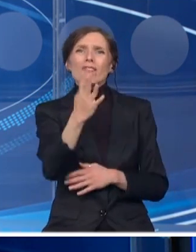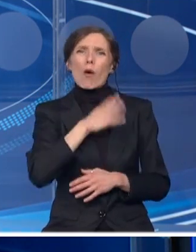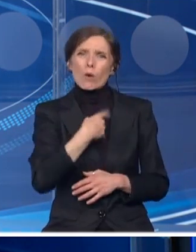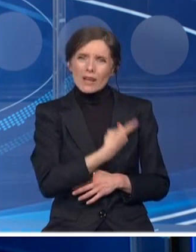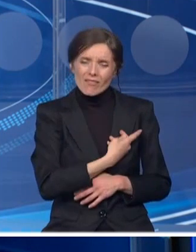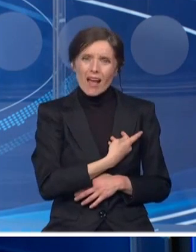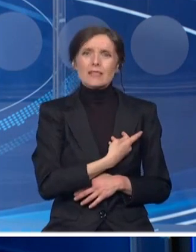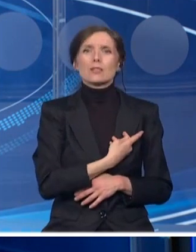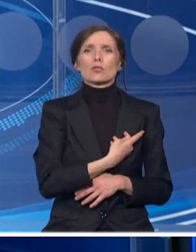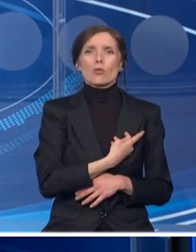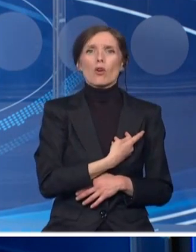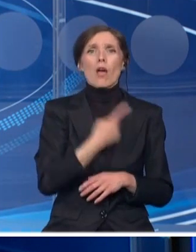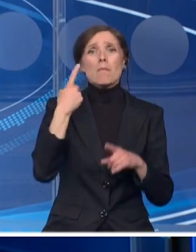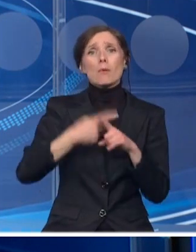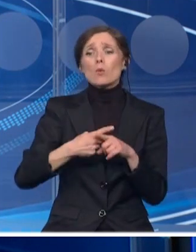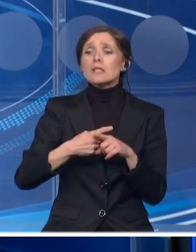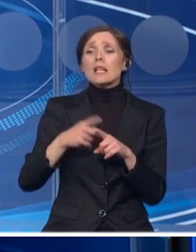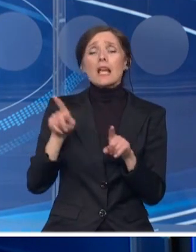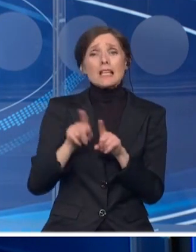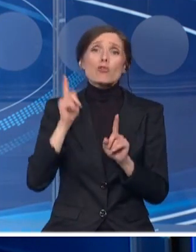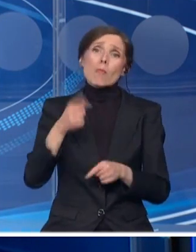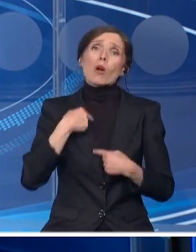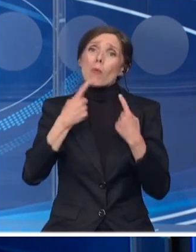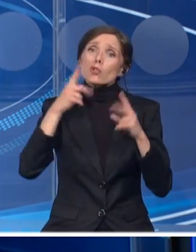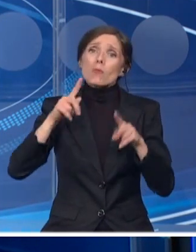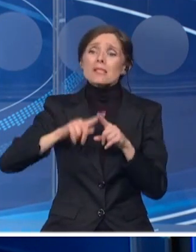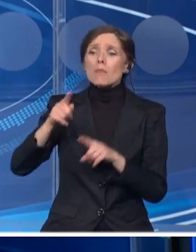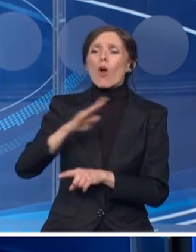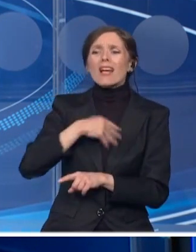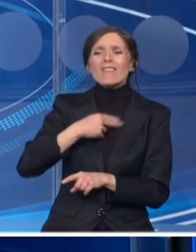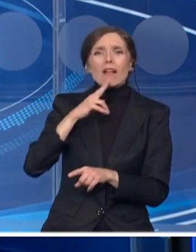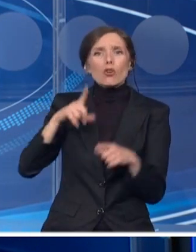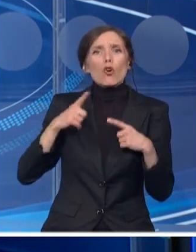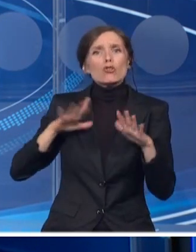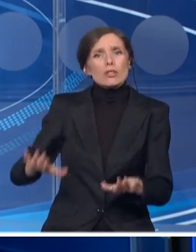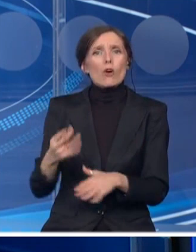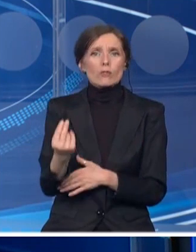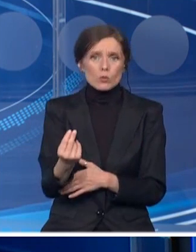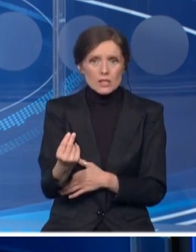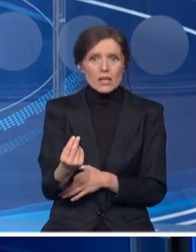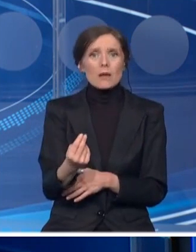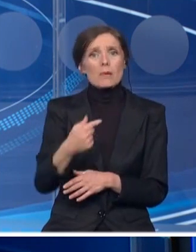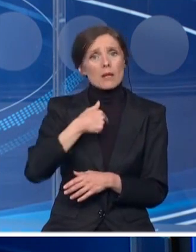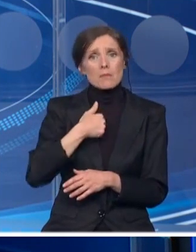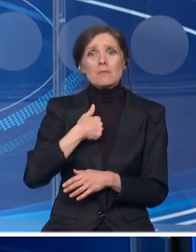dugujemo i našim sugrađanima Hrvatima ovde u odnose sa kojima smo uložili više nego